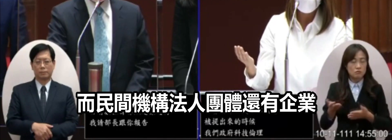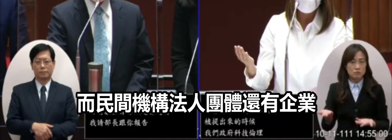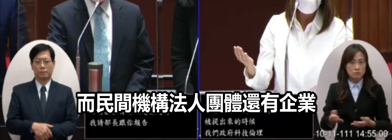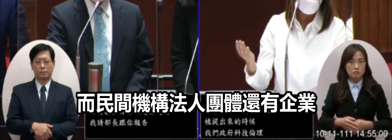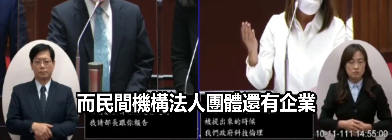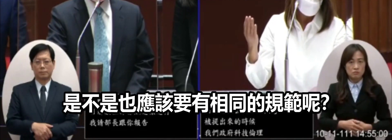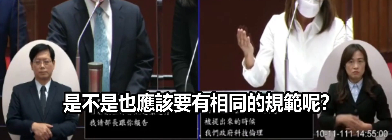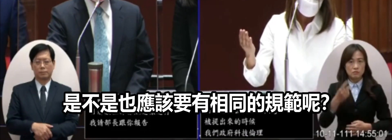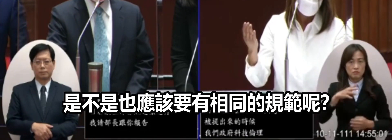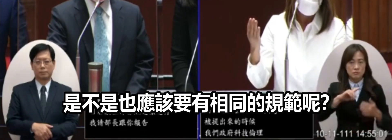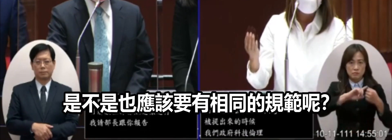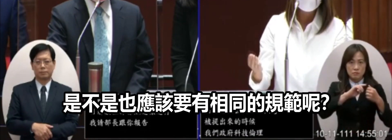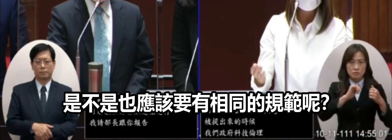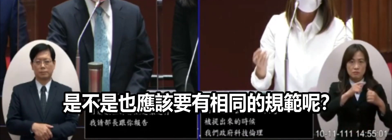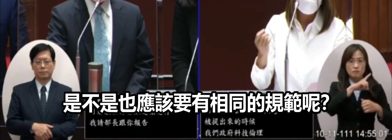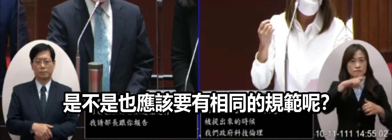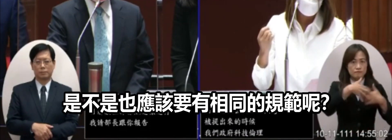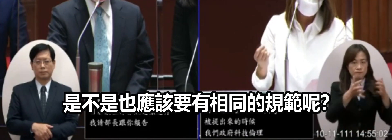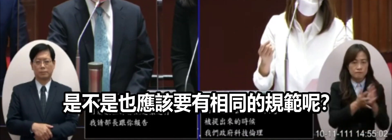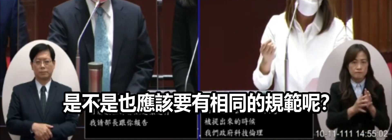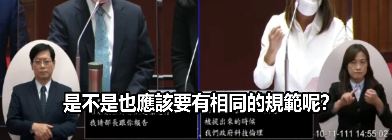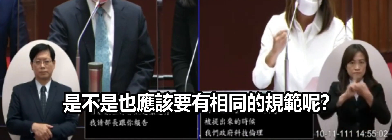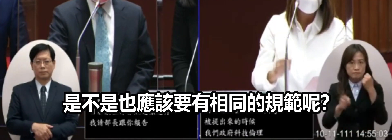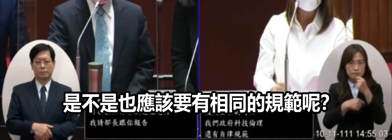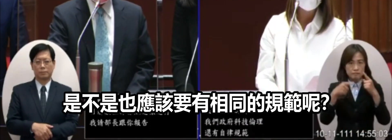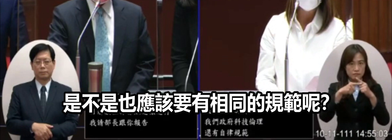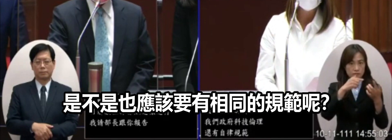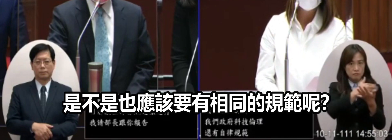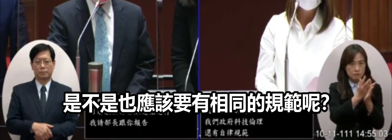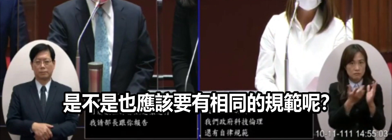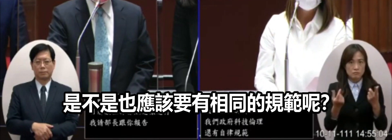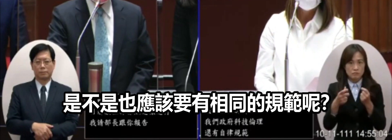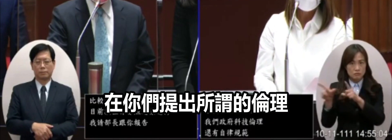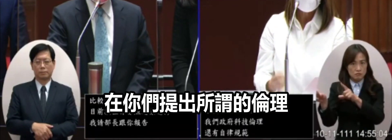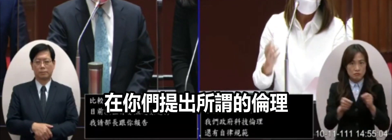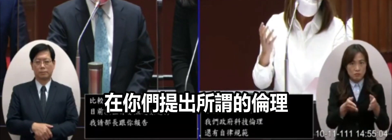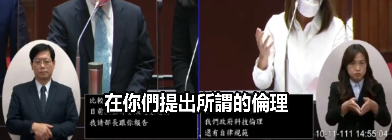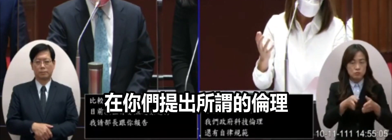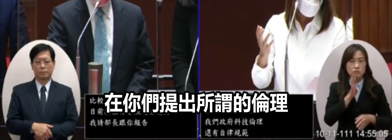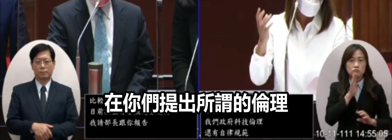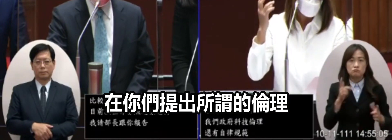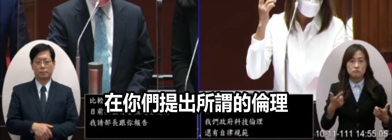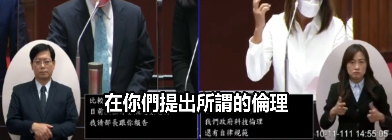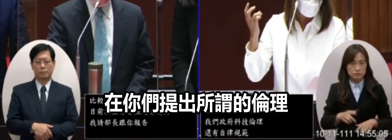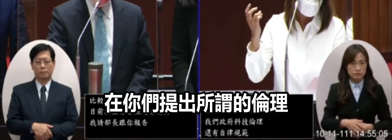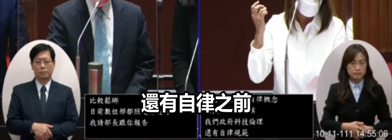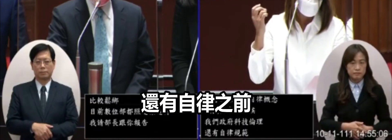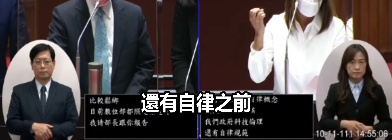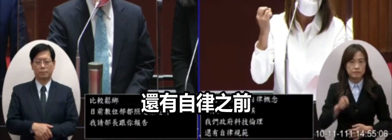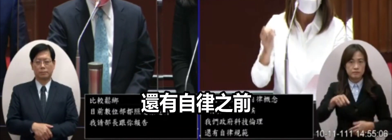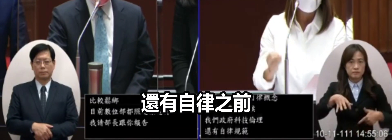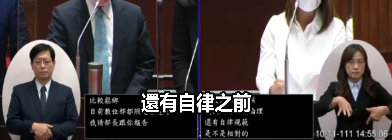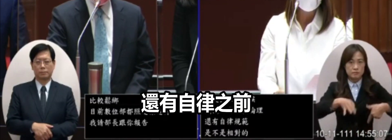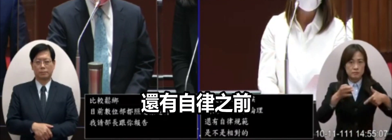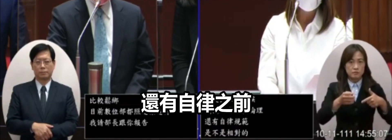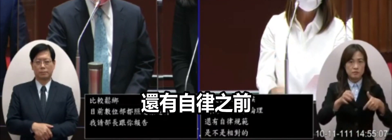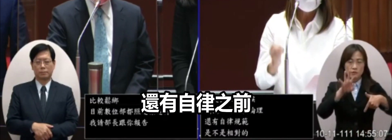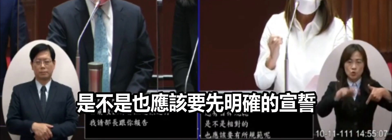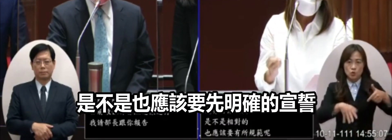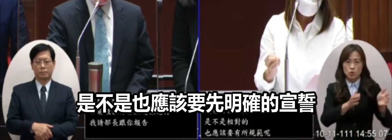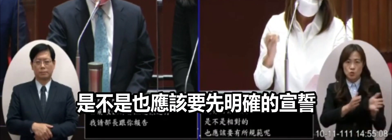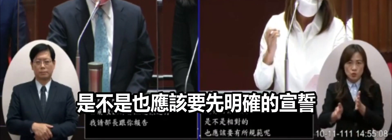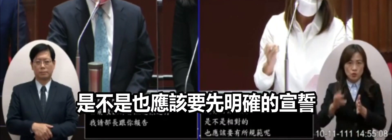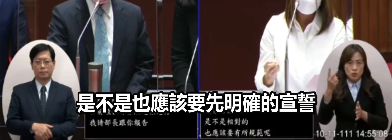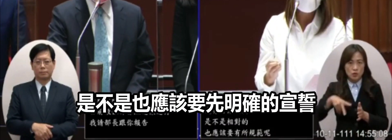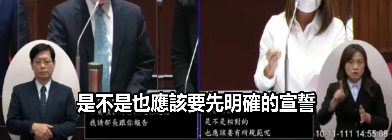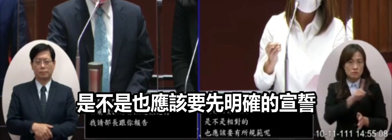还有企业是不是也应该要有相同的规范呢？在你们提出所谓的伦理还有自律之前，